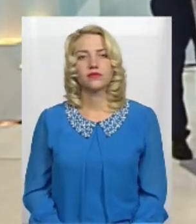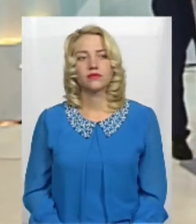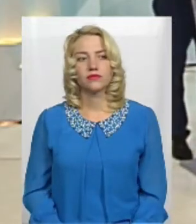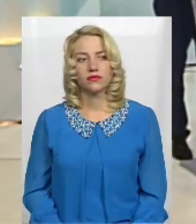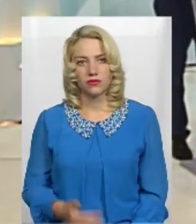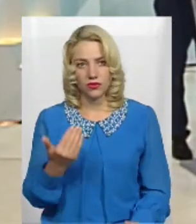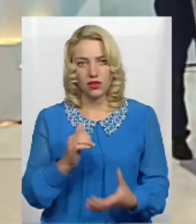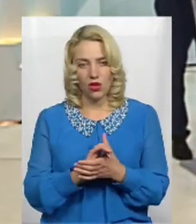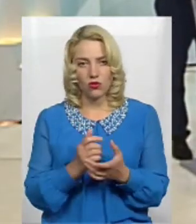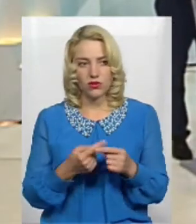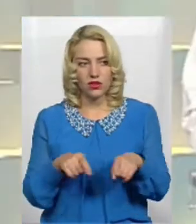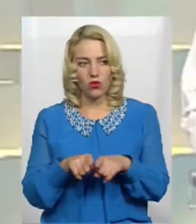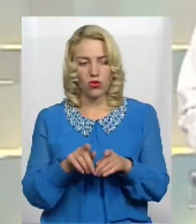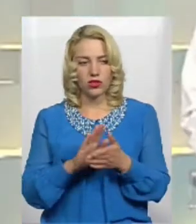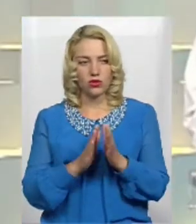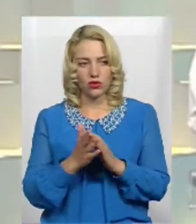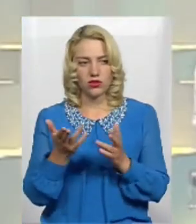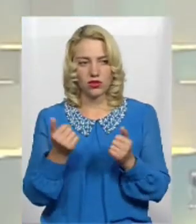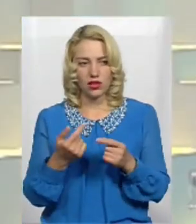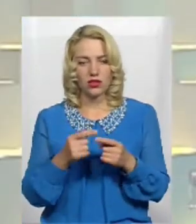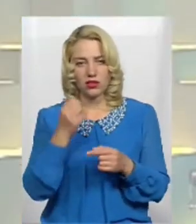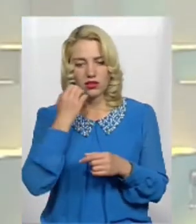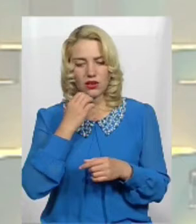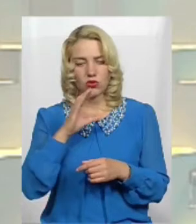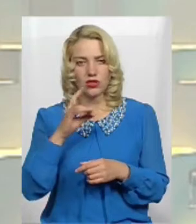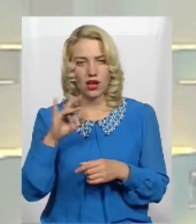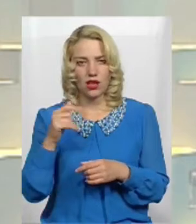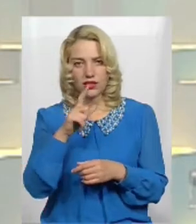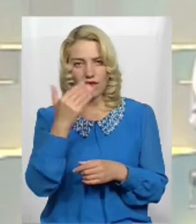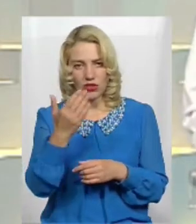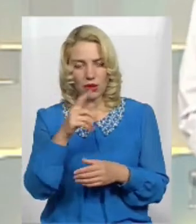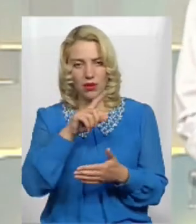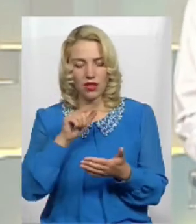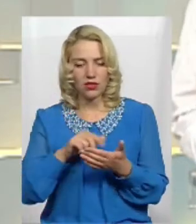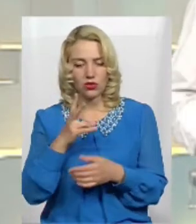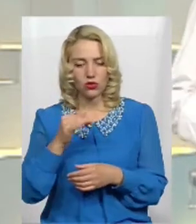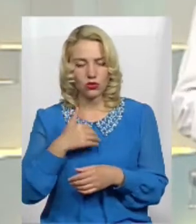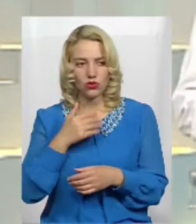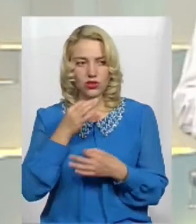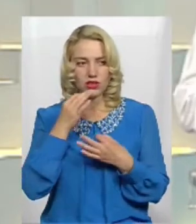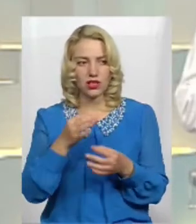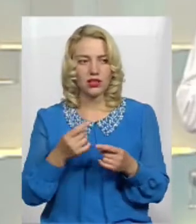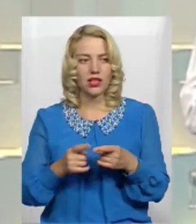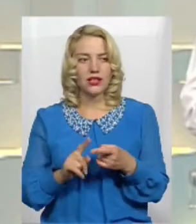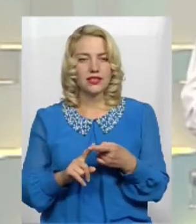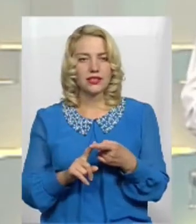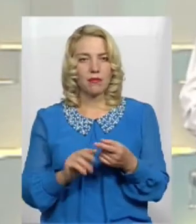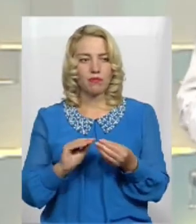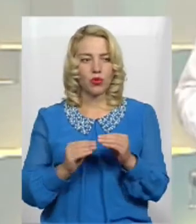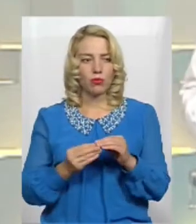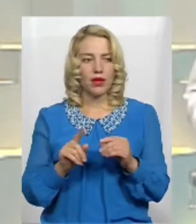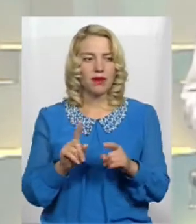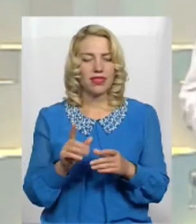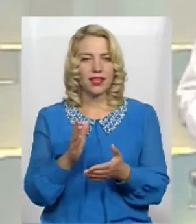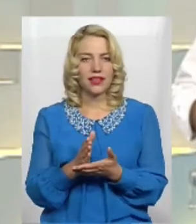Ви знайомі взагалі з ситуацією по Старокостянтинові? Так, Сергію, дякую вам за ваше запитання. Але хочу сказати одразу, що це проблема,